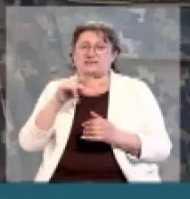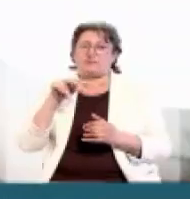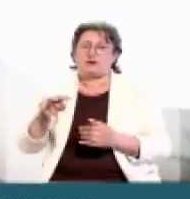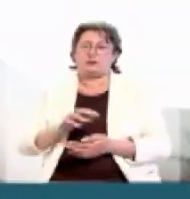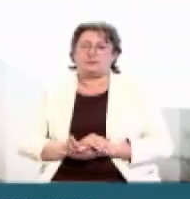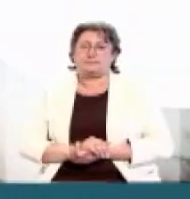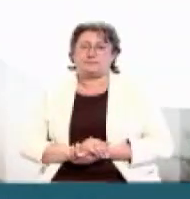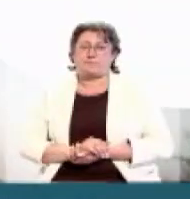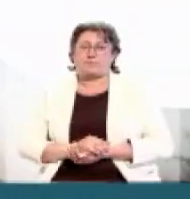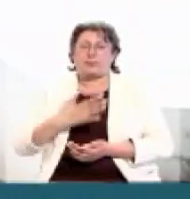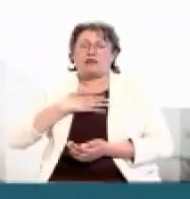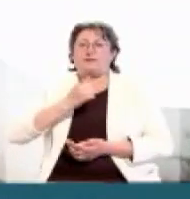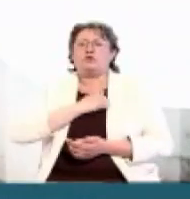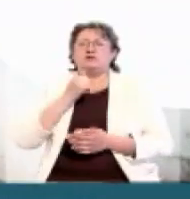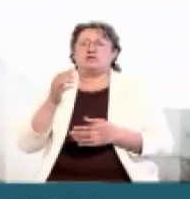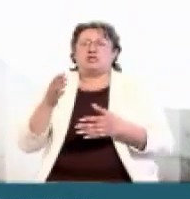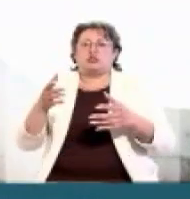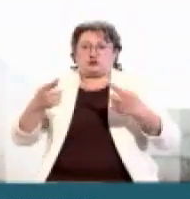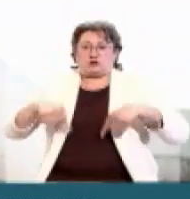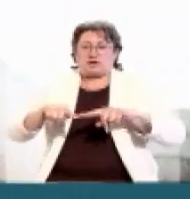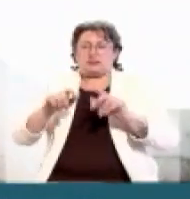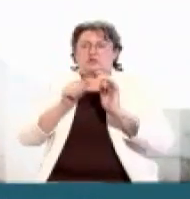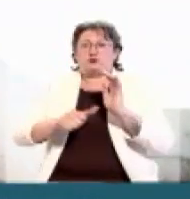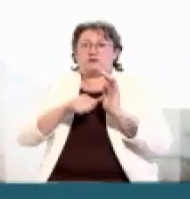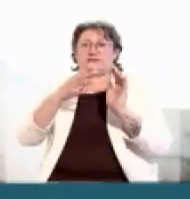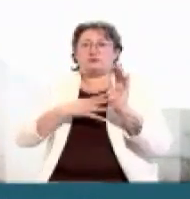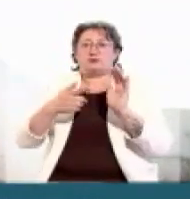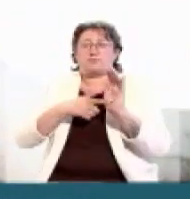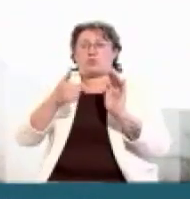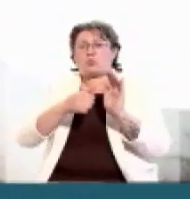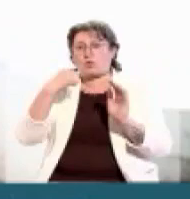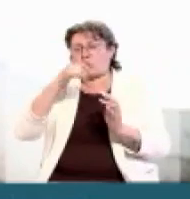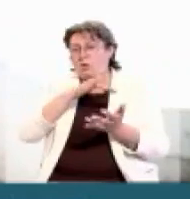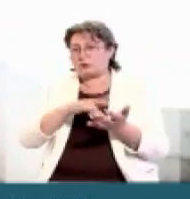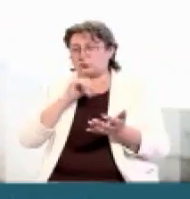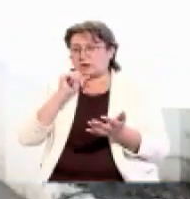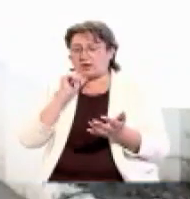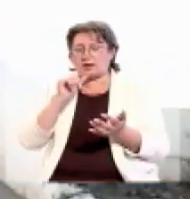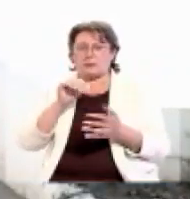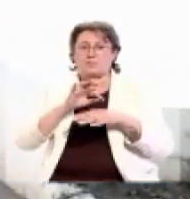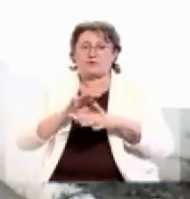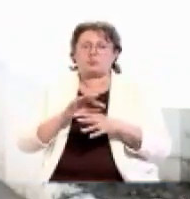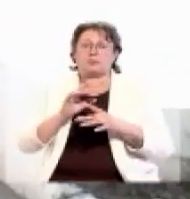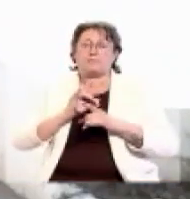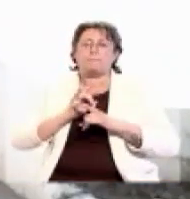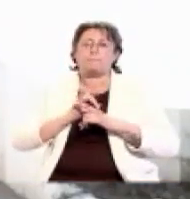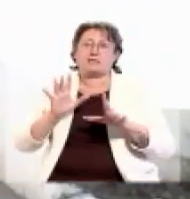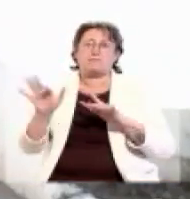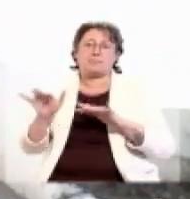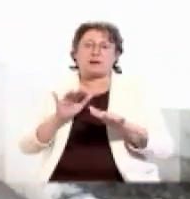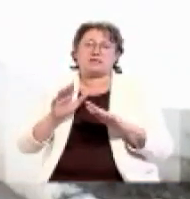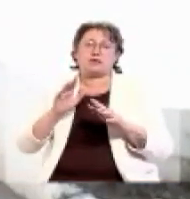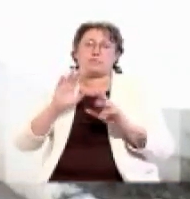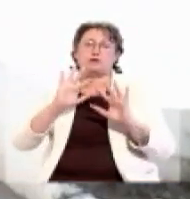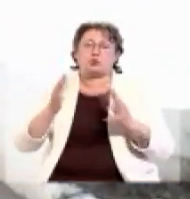символов. В нашей воинской части 66-97 города Кустаная проходит знаменательное мероприятие по